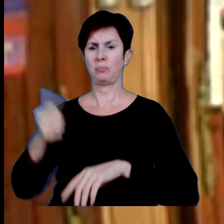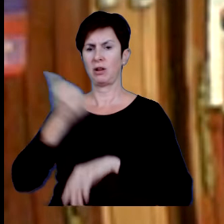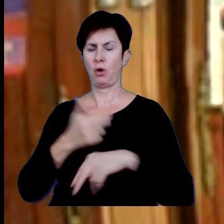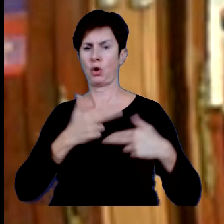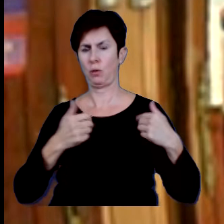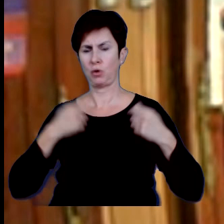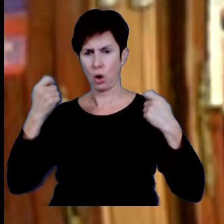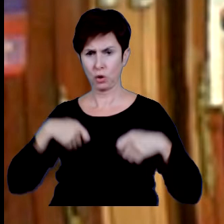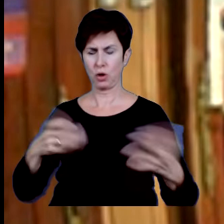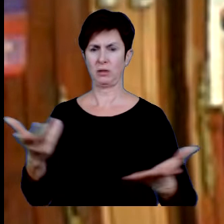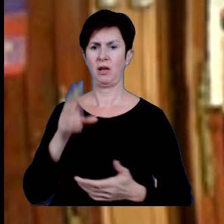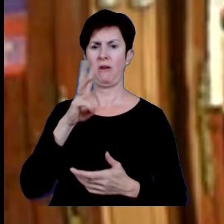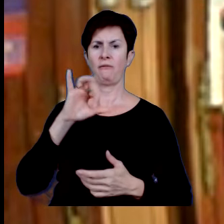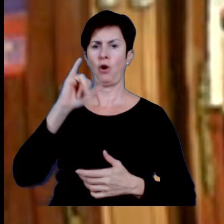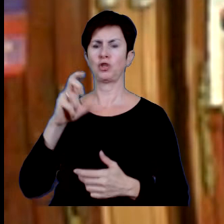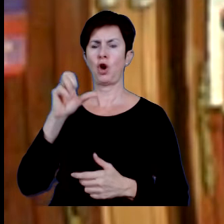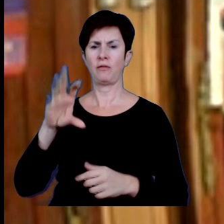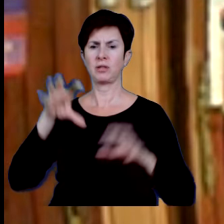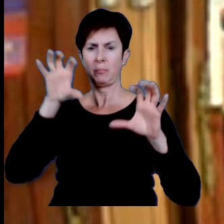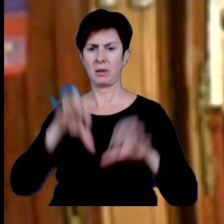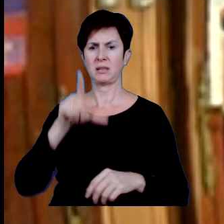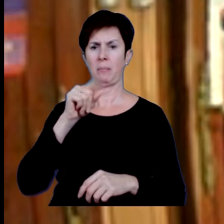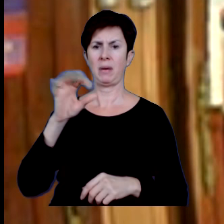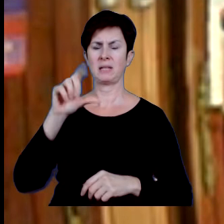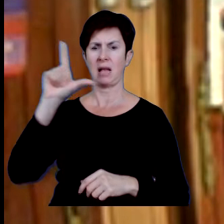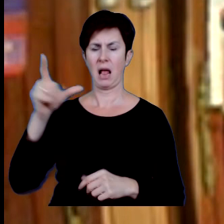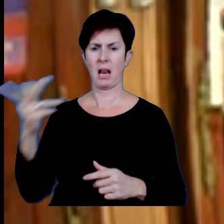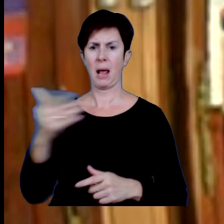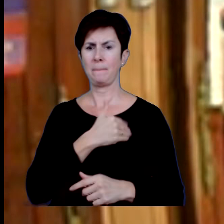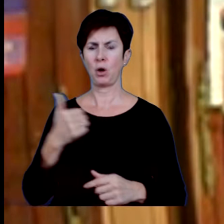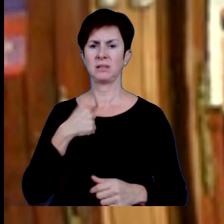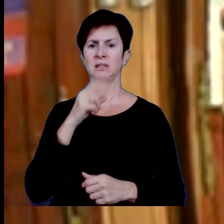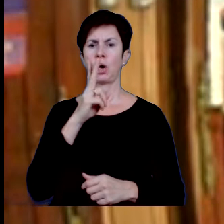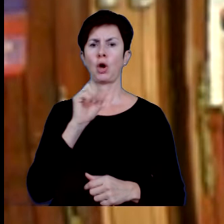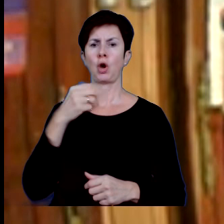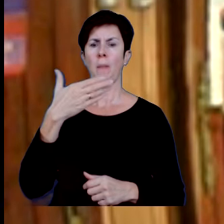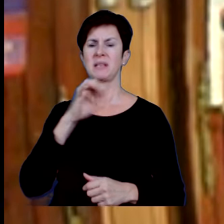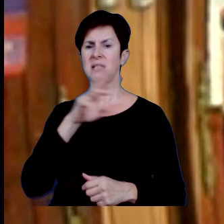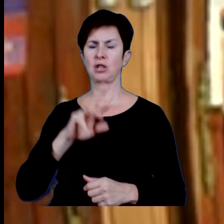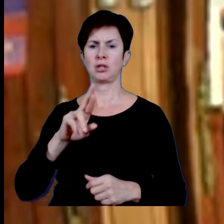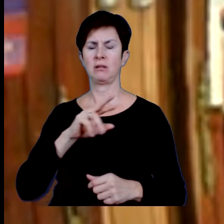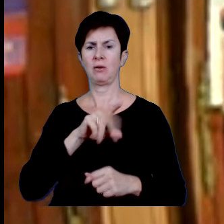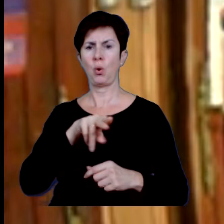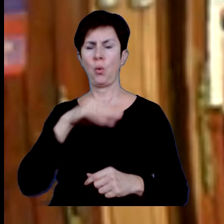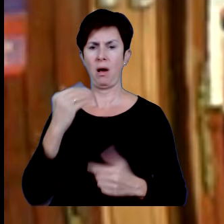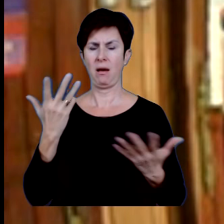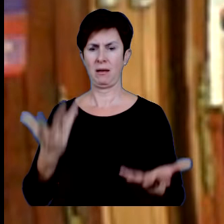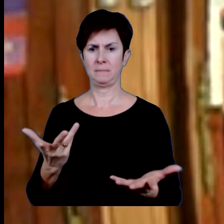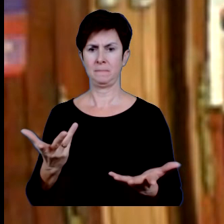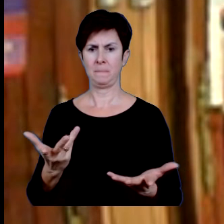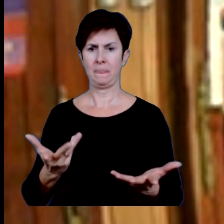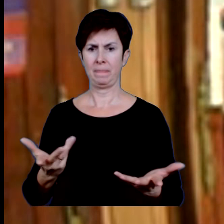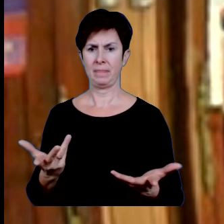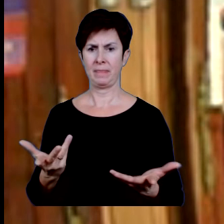Rolnictwa. Wojciechowski, też prezes PSL-u, polski komisarz rolny w Unii Europejskiej. I teraz powiem,